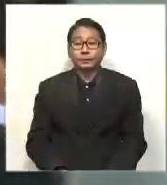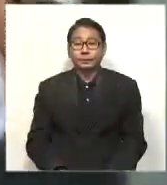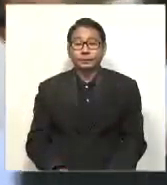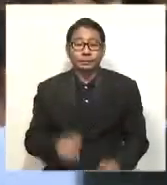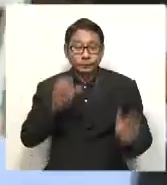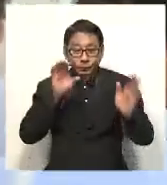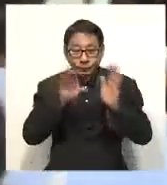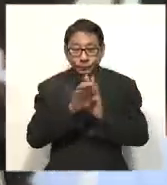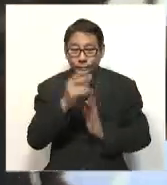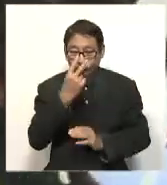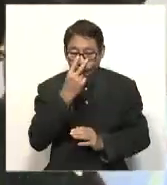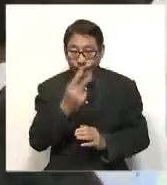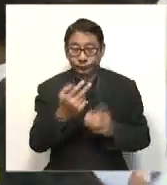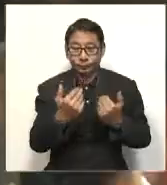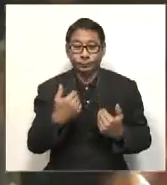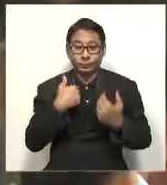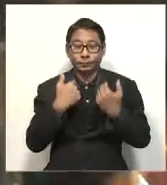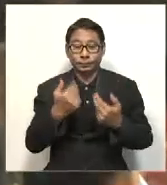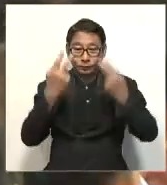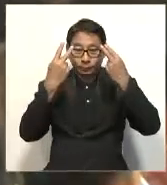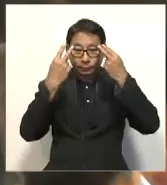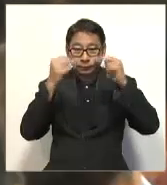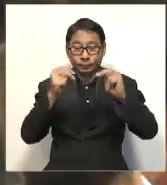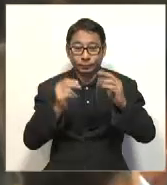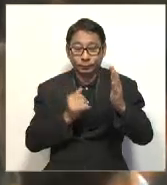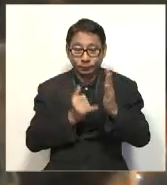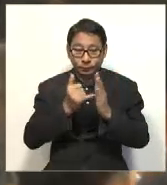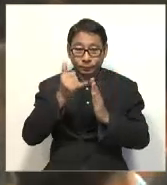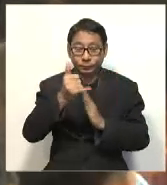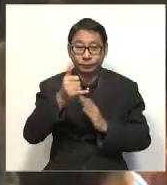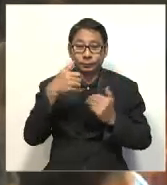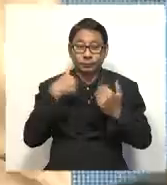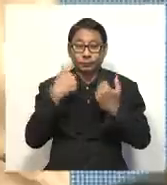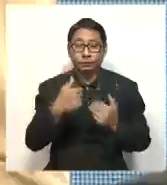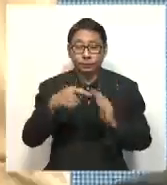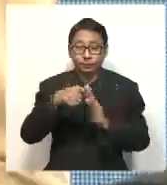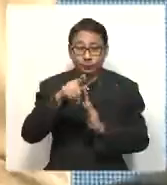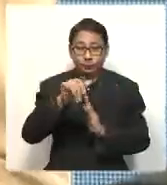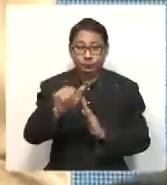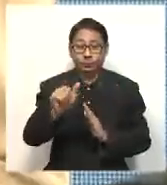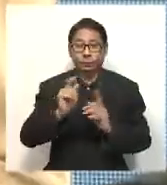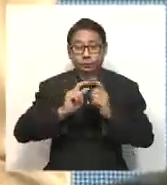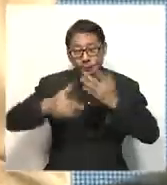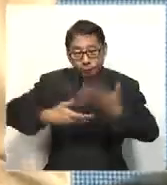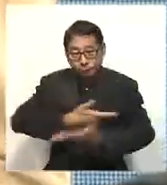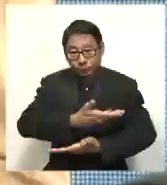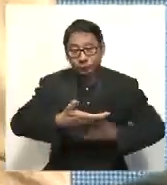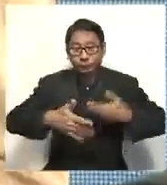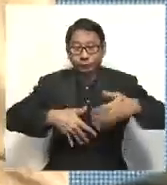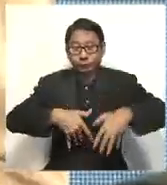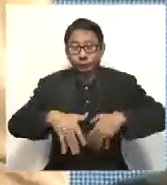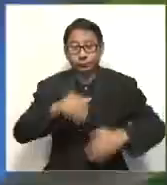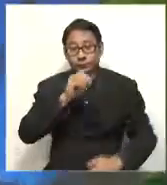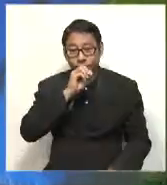และภาพที่คุณผู้ชมเห็นอยู่ขณะนี้นะคะก็เป็นภาพที่นายกรัฐมนตรีเดินทางมาที่เทศบาลเมืองพะเยาค่ะเพื่อพูดคุยกับประชาชนนะคะโ